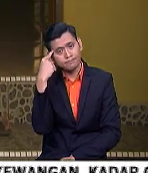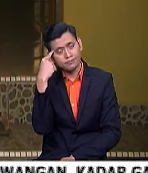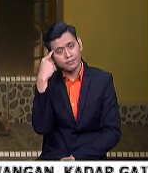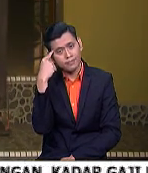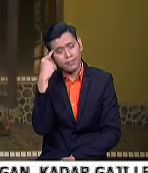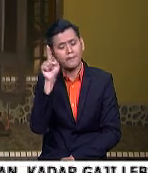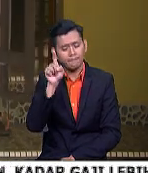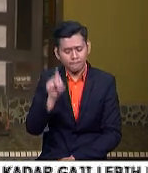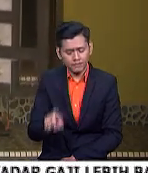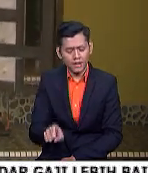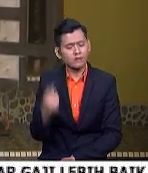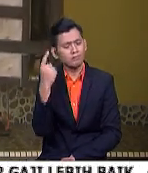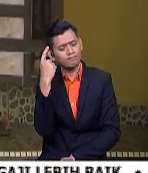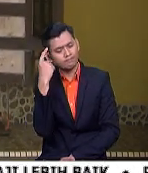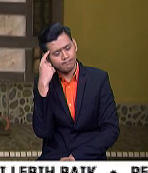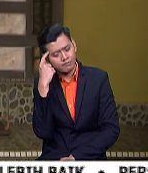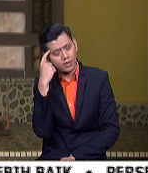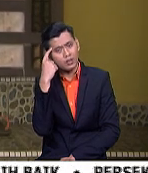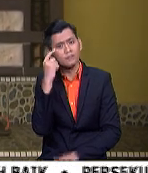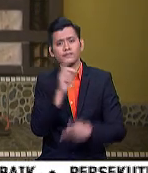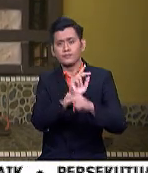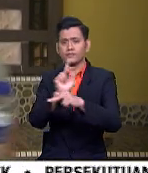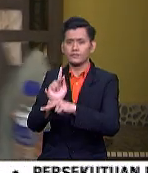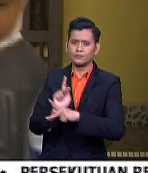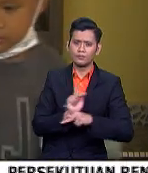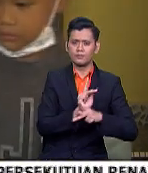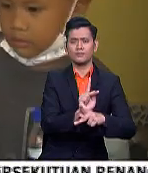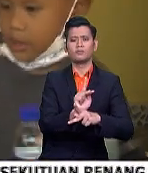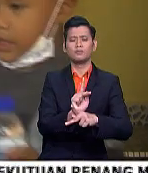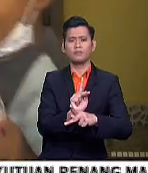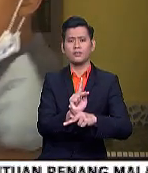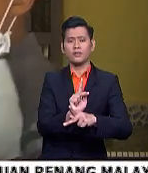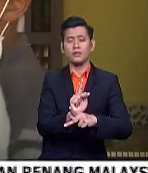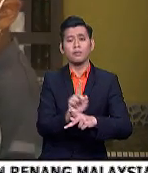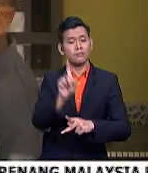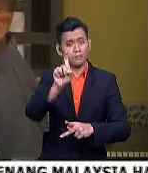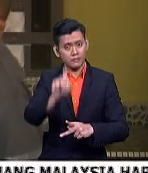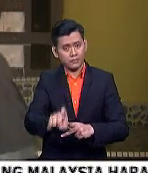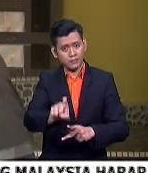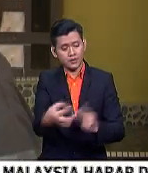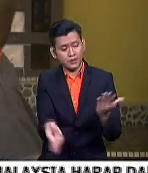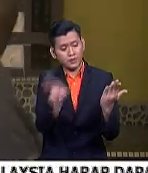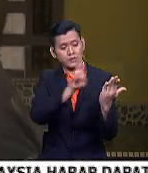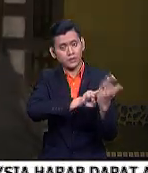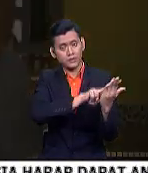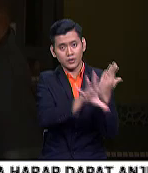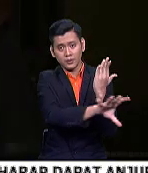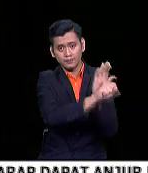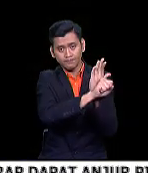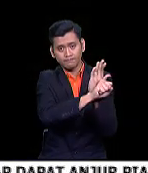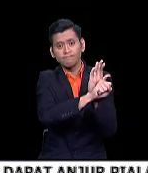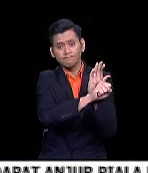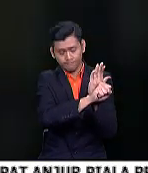ambil langkah berjaga-jagalah, supaya kalau boleh daftarlah untuk ambil vaksin.